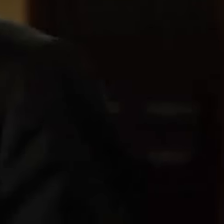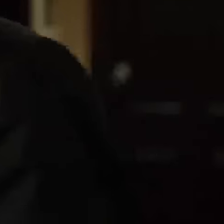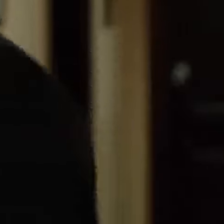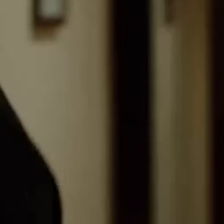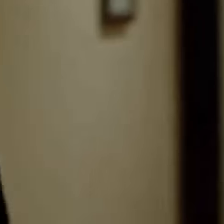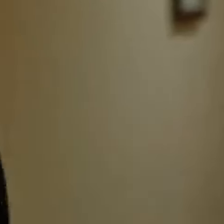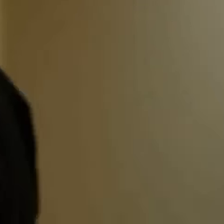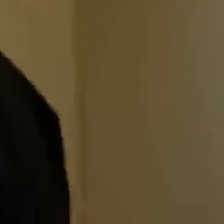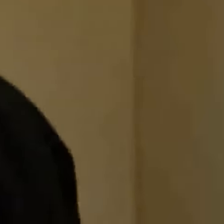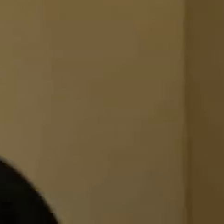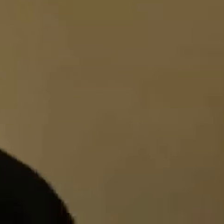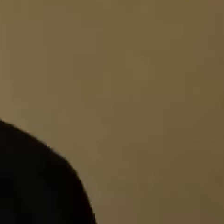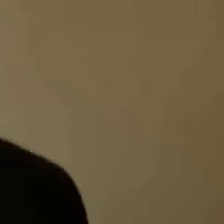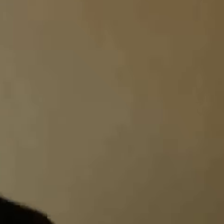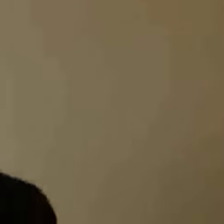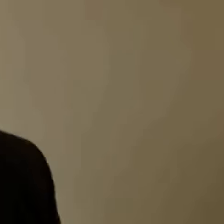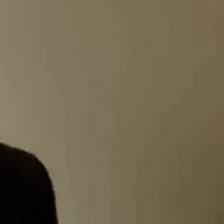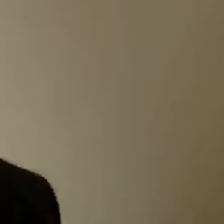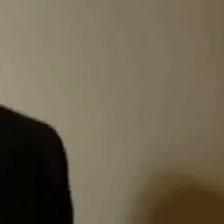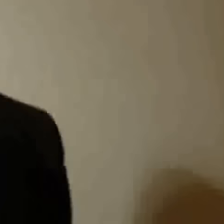Sıkıntı içinde yürüyerek merdivenlerden indi.